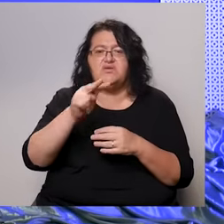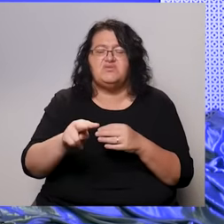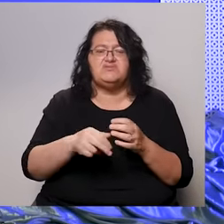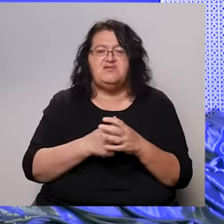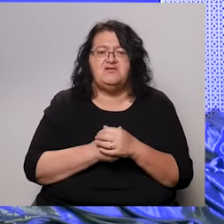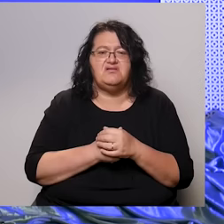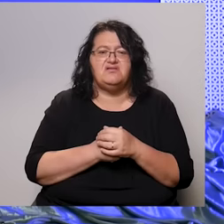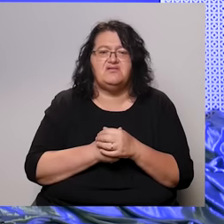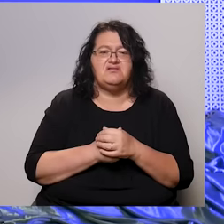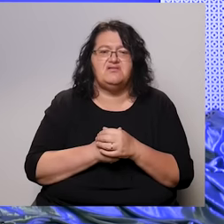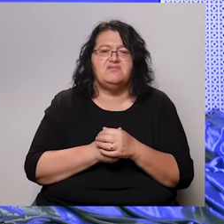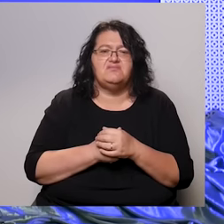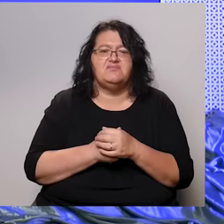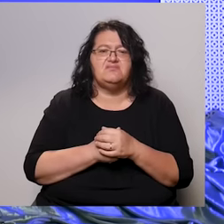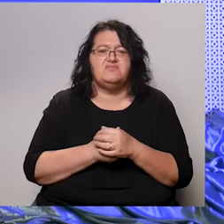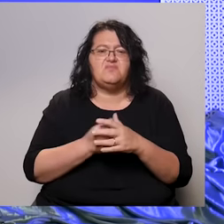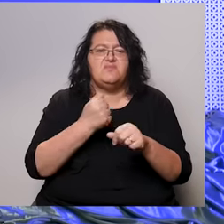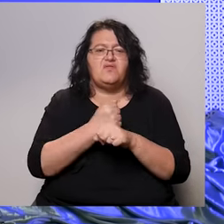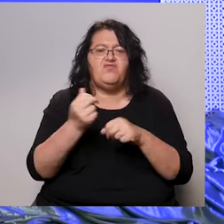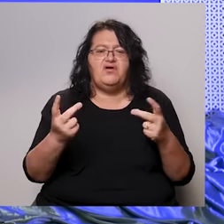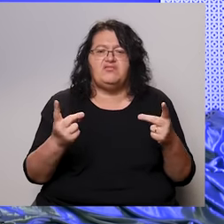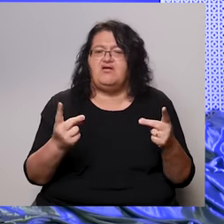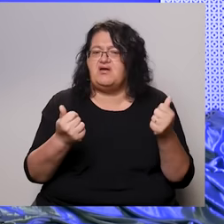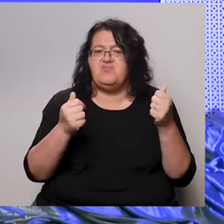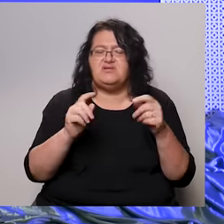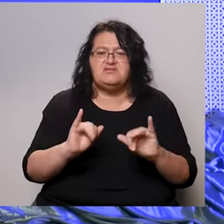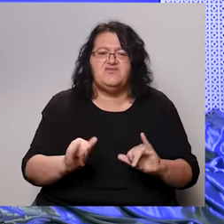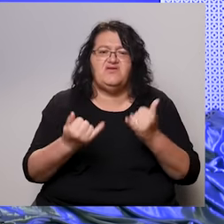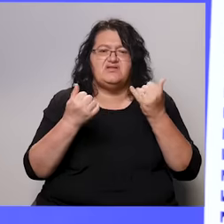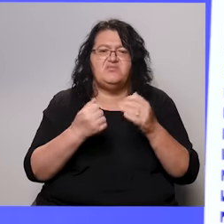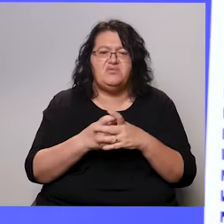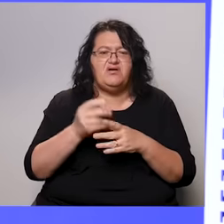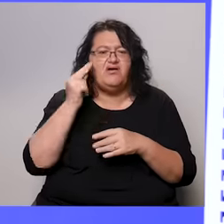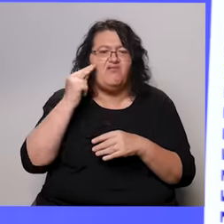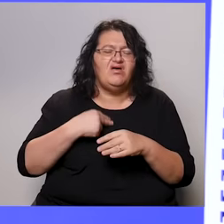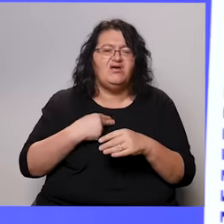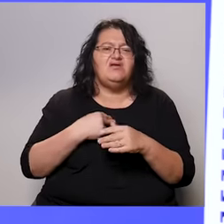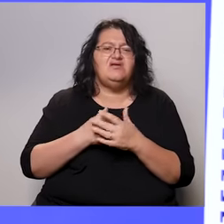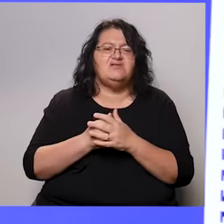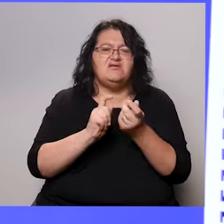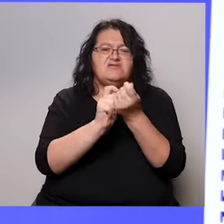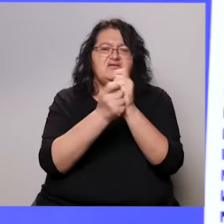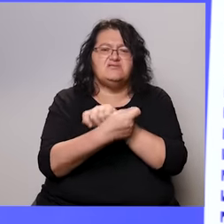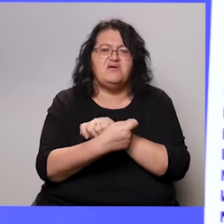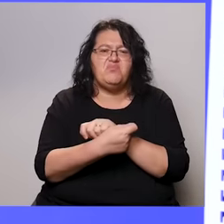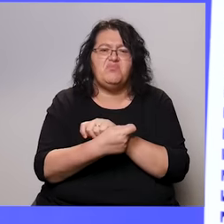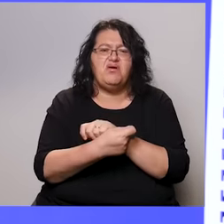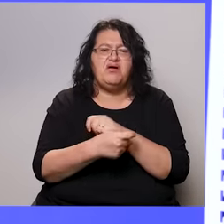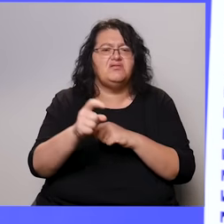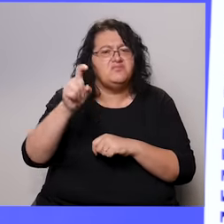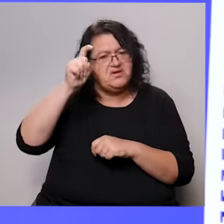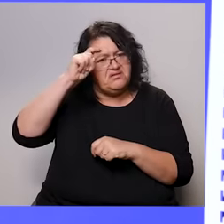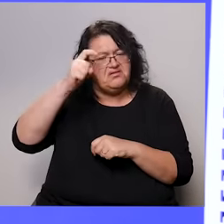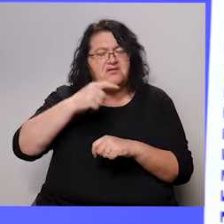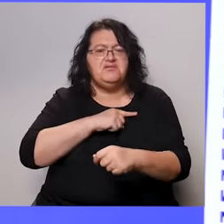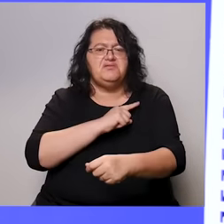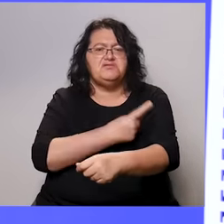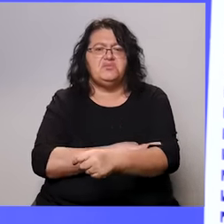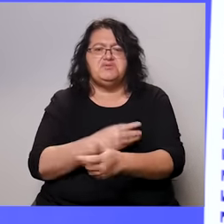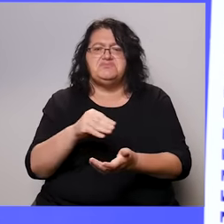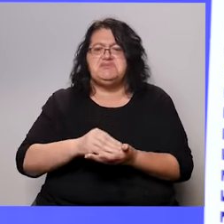nici două zile. Foarte repede se va întâmpla. Deja o să primim vestea. S-a schimbat și a intrat în mine o credință atât de